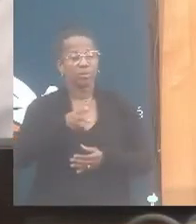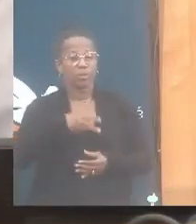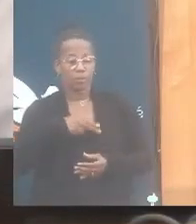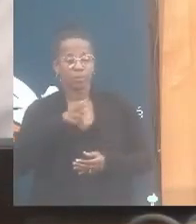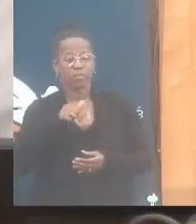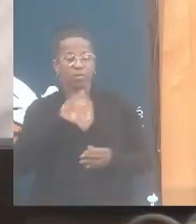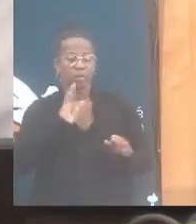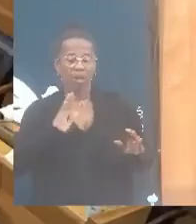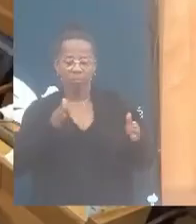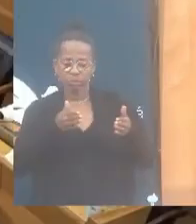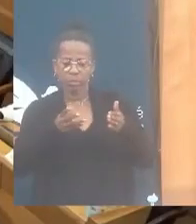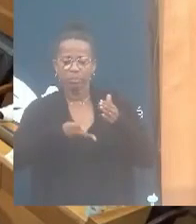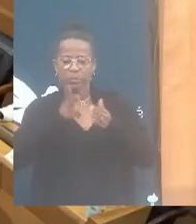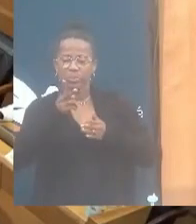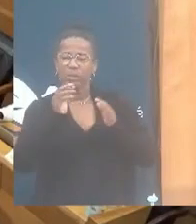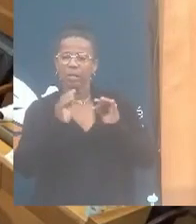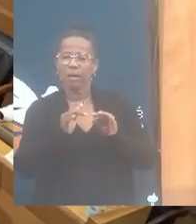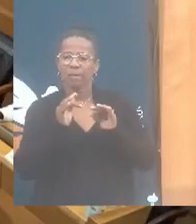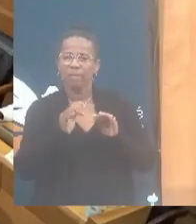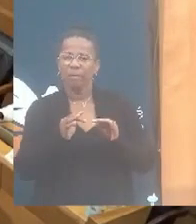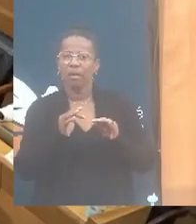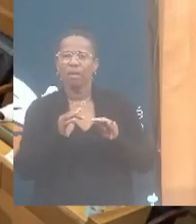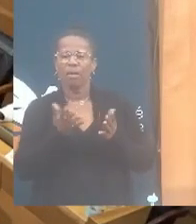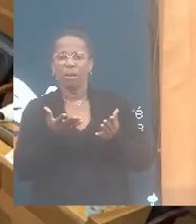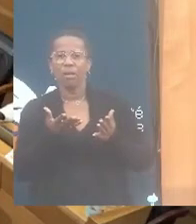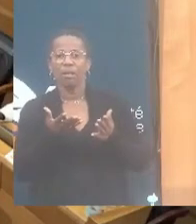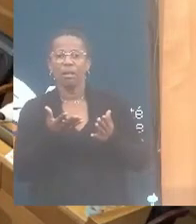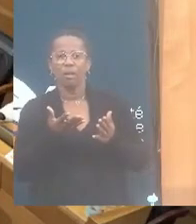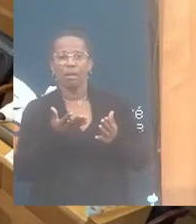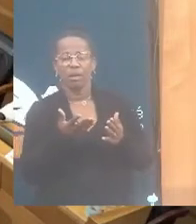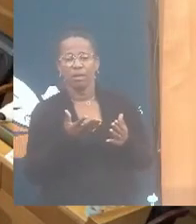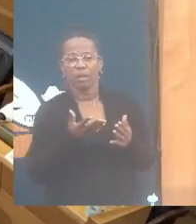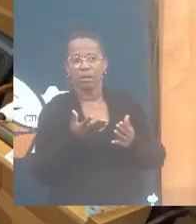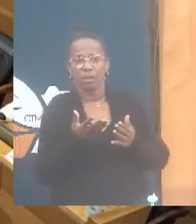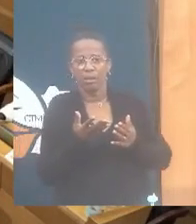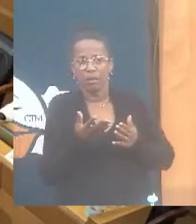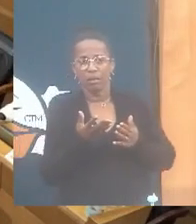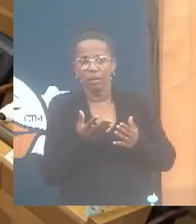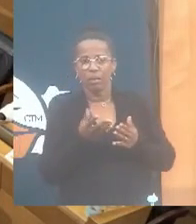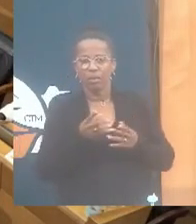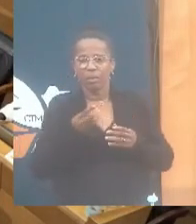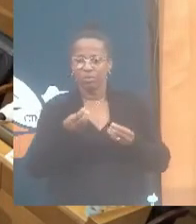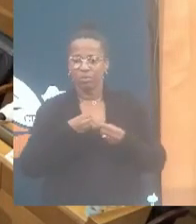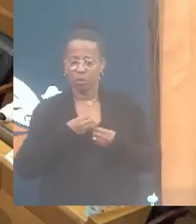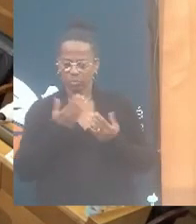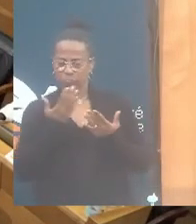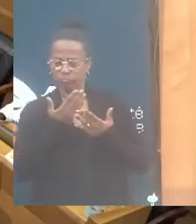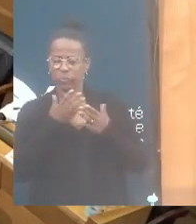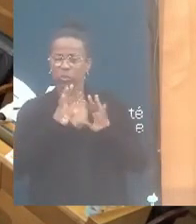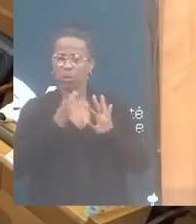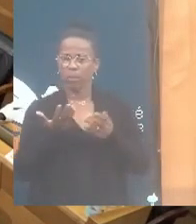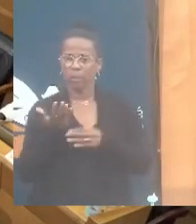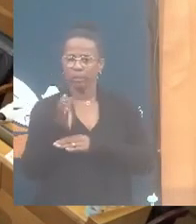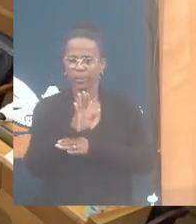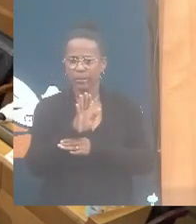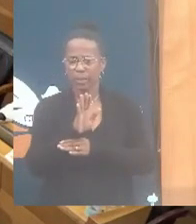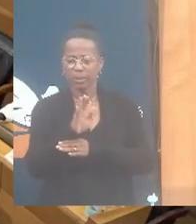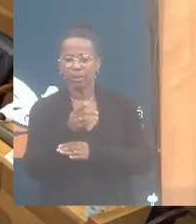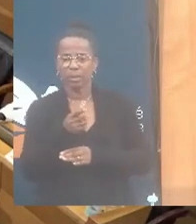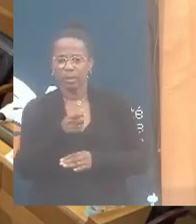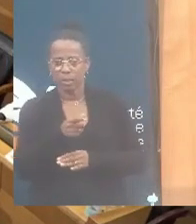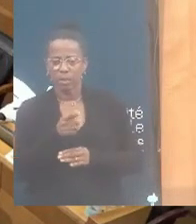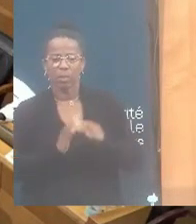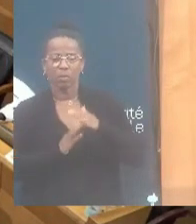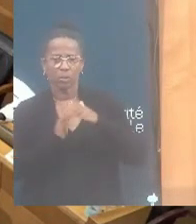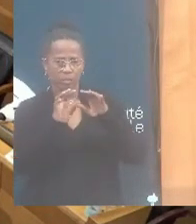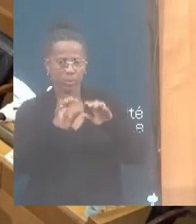l'orienter sur quelque chose, sur un point important, c'est ce qui nous interpelle dans la manière de présenter ce budget. Alors, j'ai bien